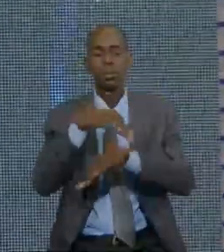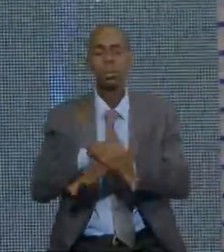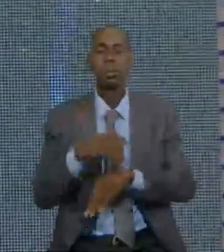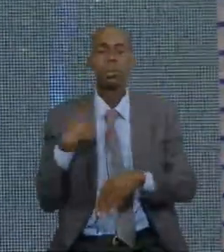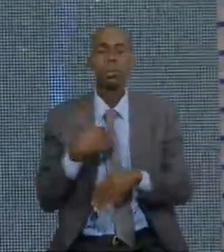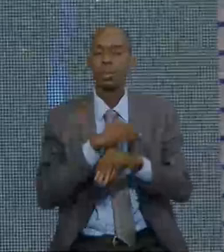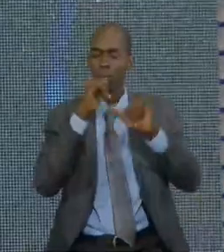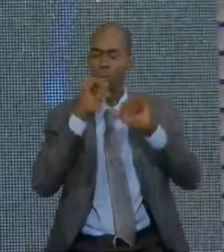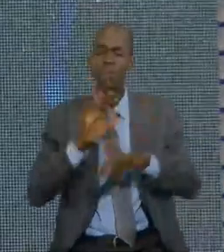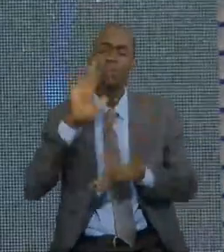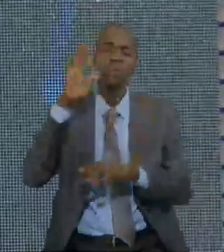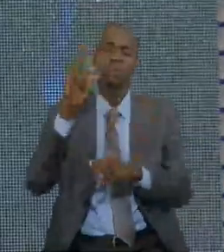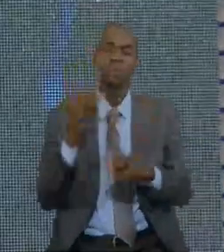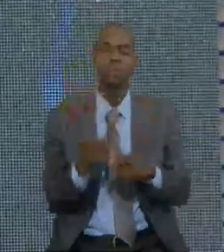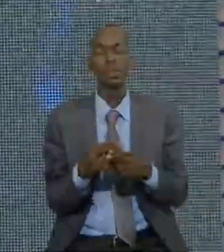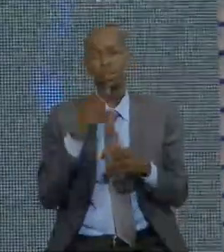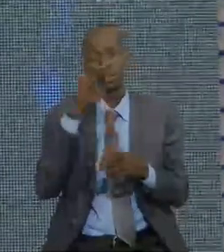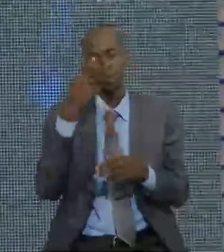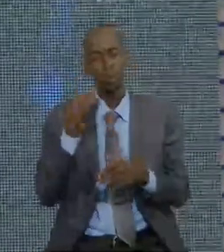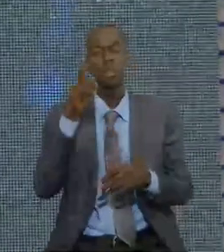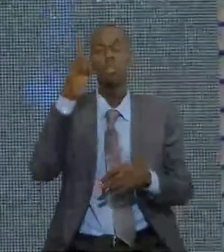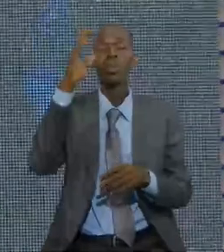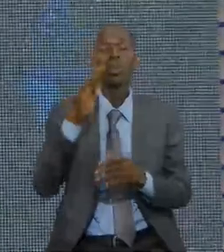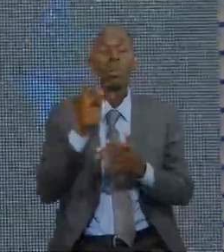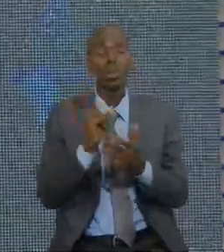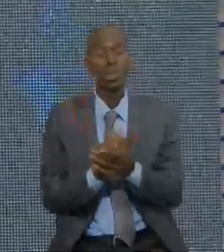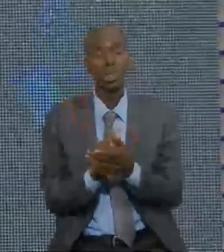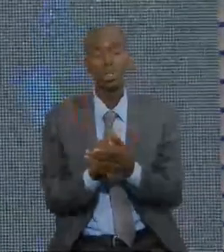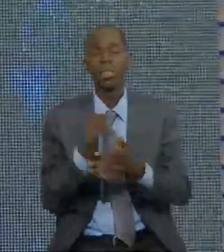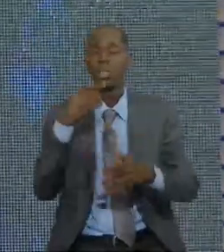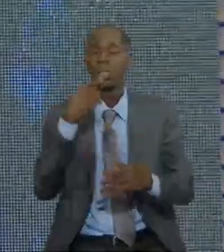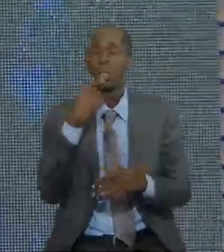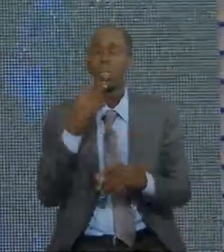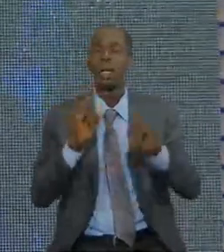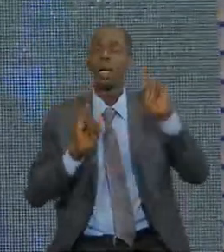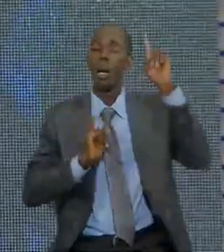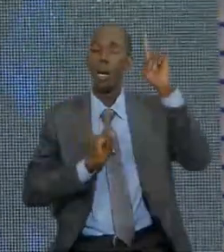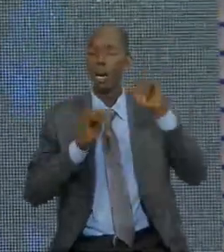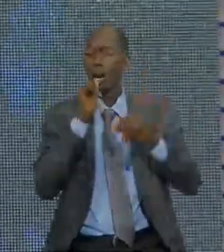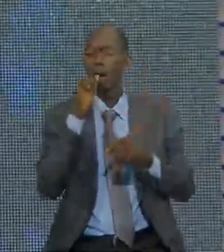ce soir nous bénissons ton nom